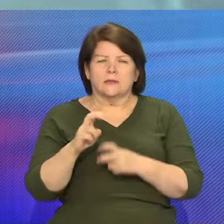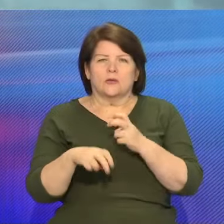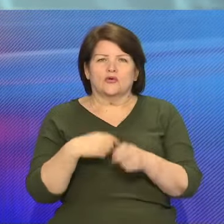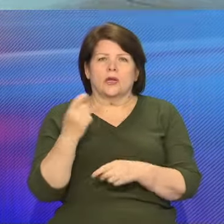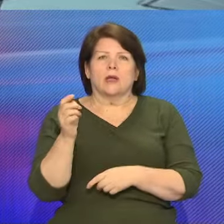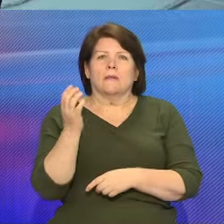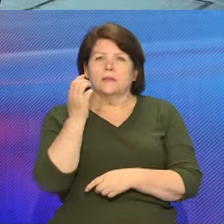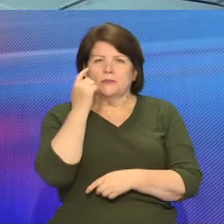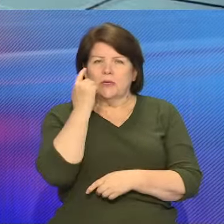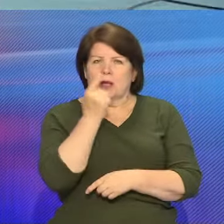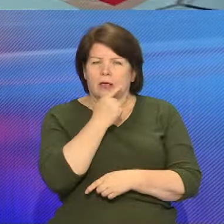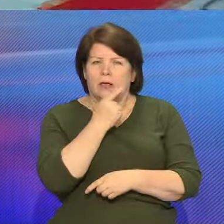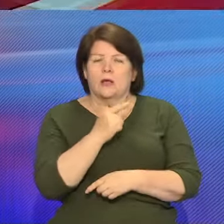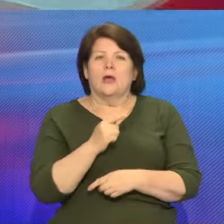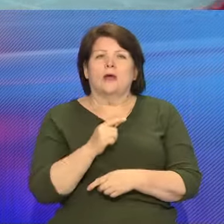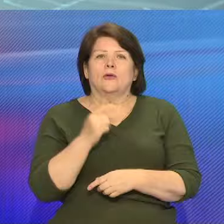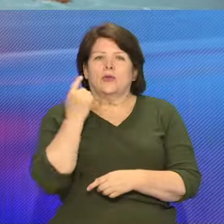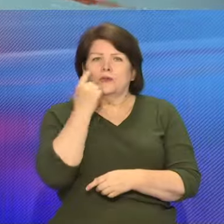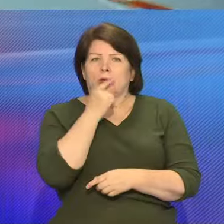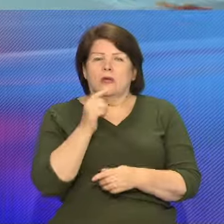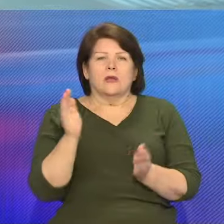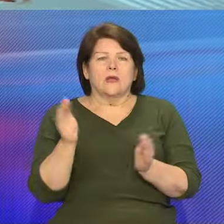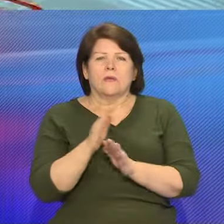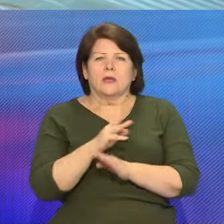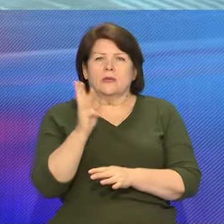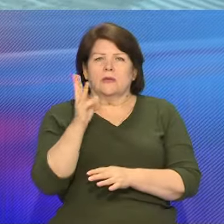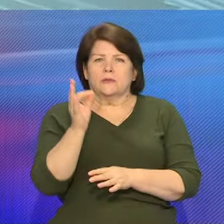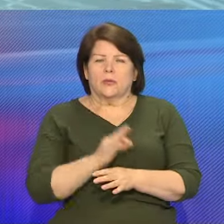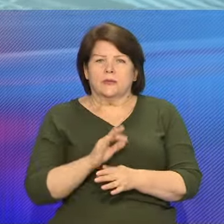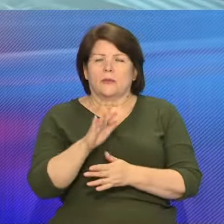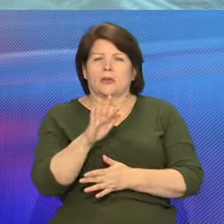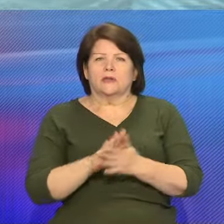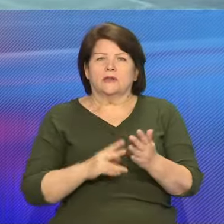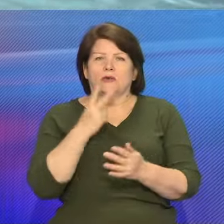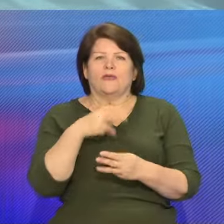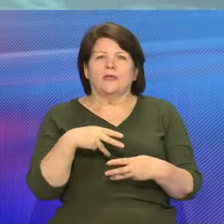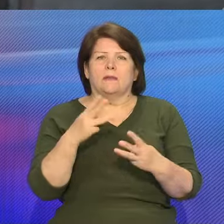зроку, але іх не менш за 30%. Працяг тэмы ў відэаматэрыяле.